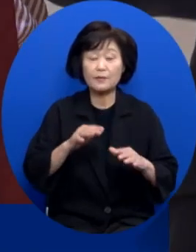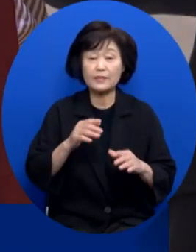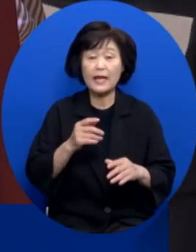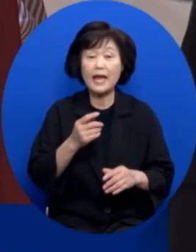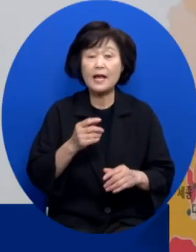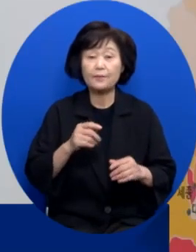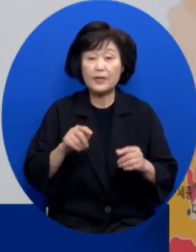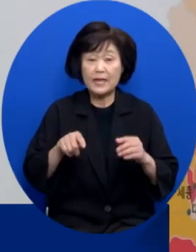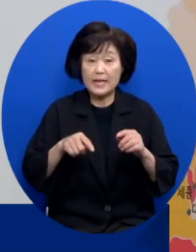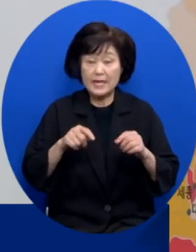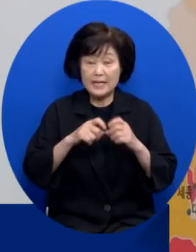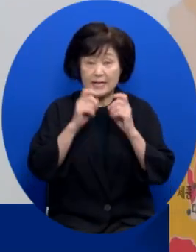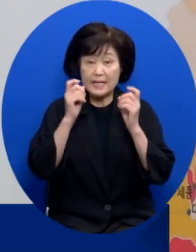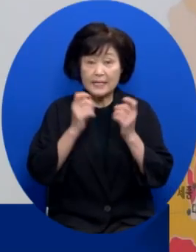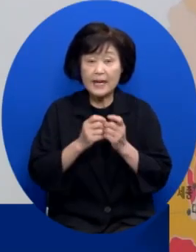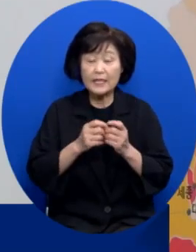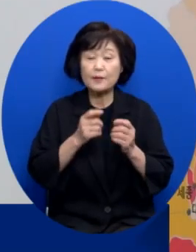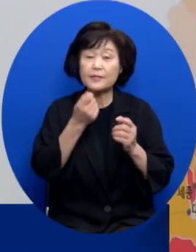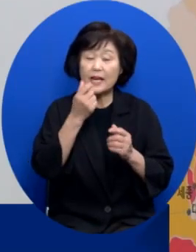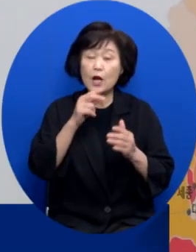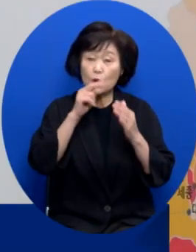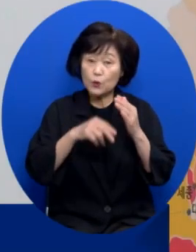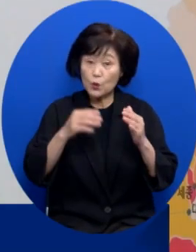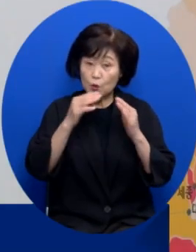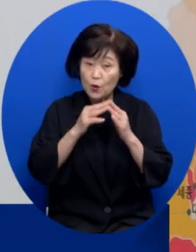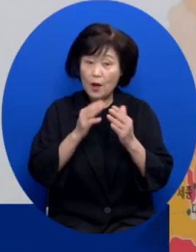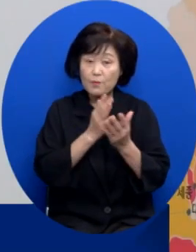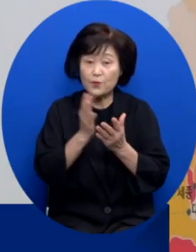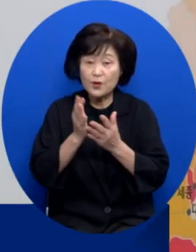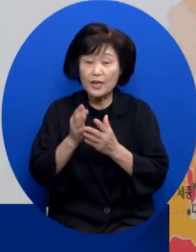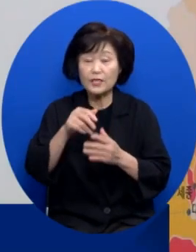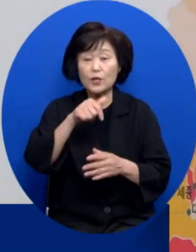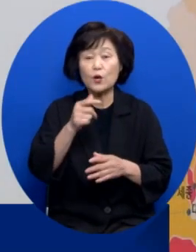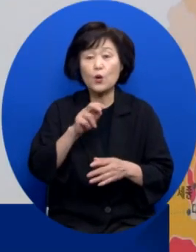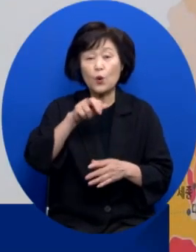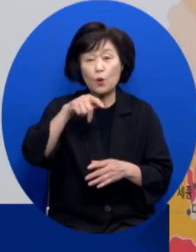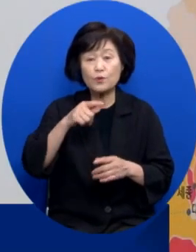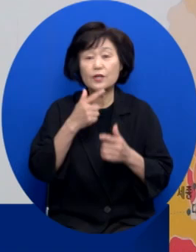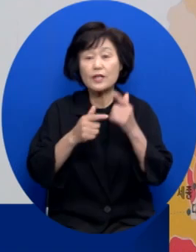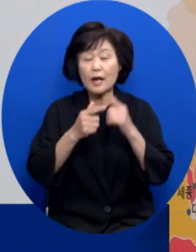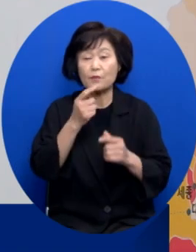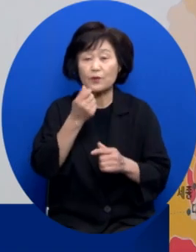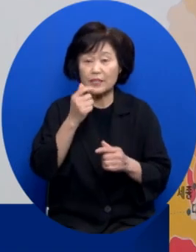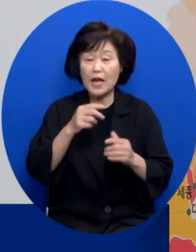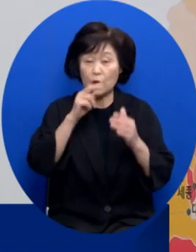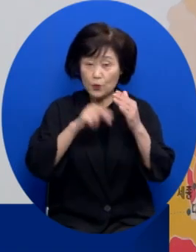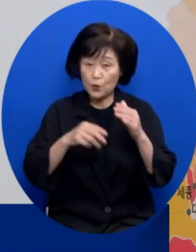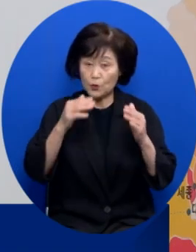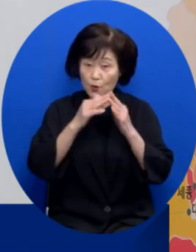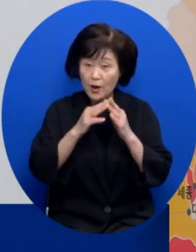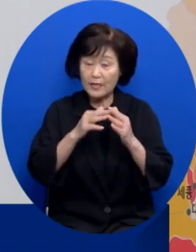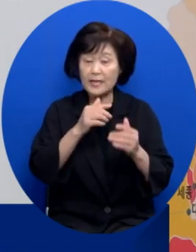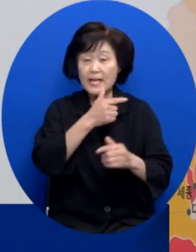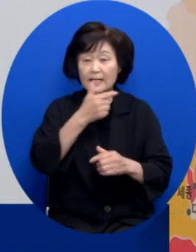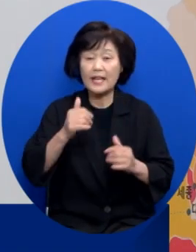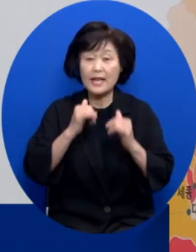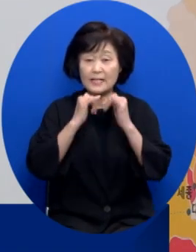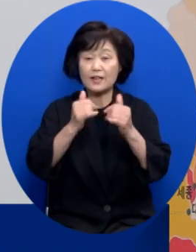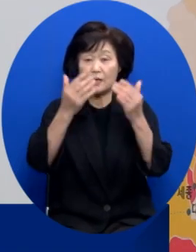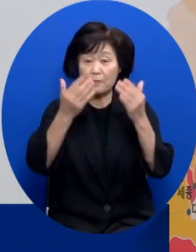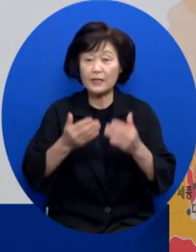분야에서 곰솔나무 작은 도서관이 대상을 받게 된 것은 98년도에 작은 도서관을 만들어서